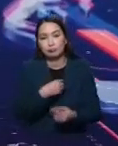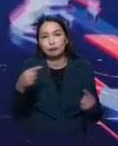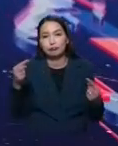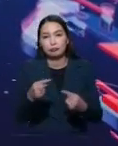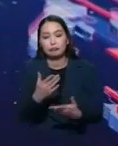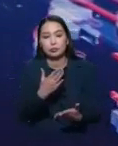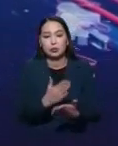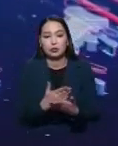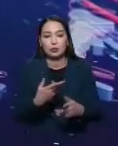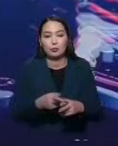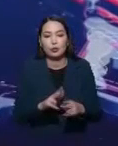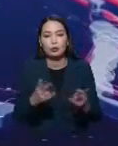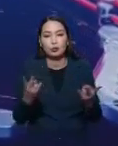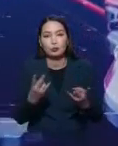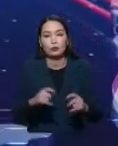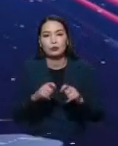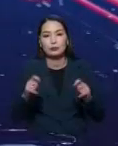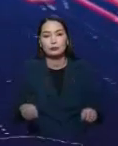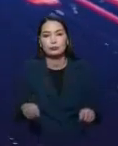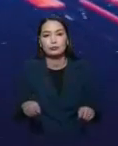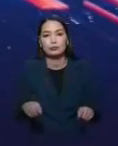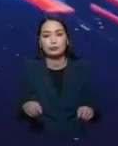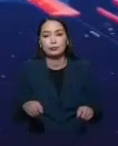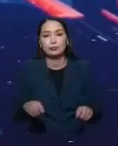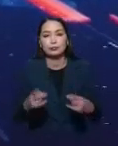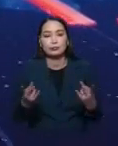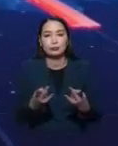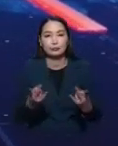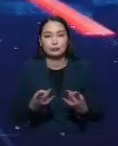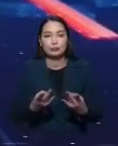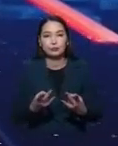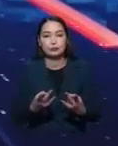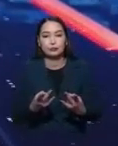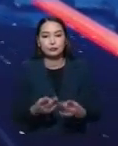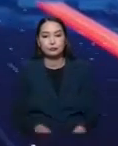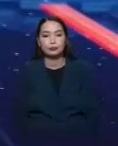областного значения, я думаю, что он вполне подходит. И, конечно, это создавать надо.